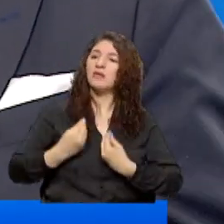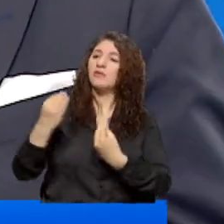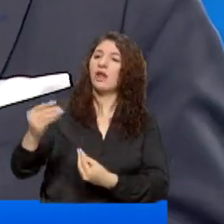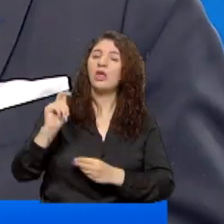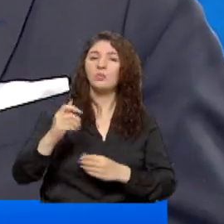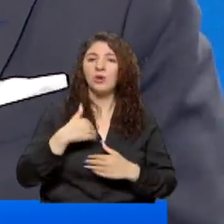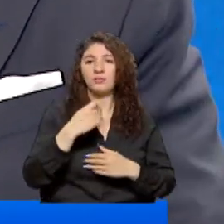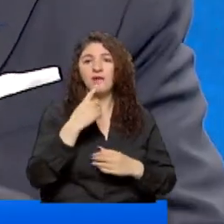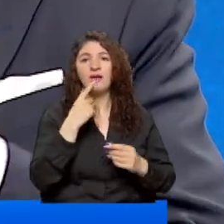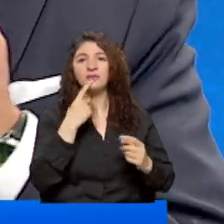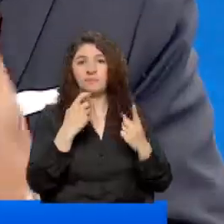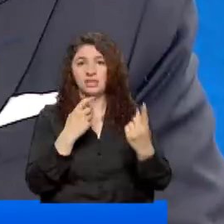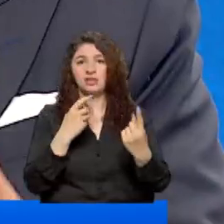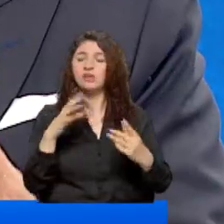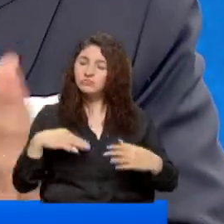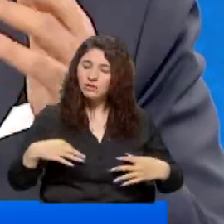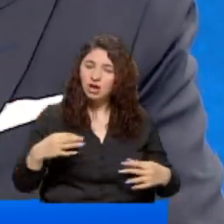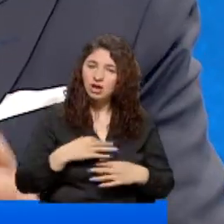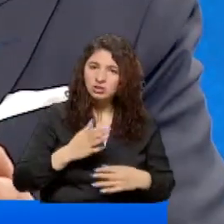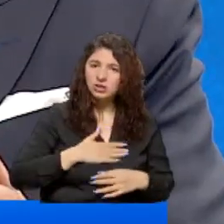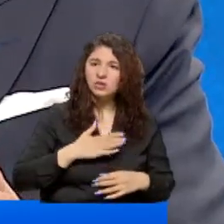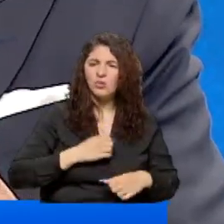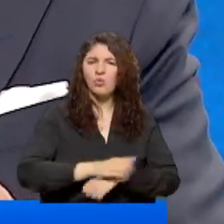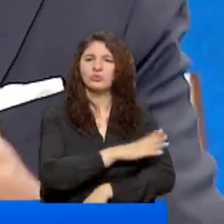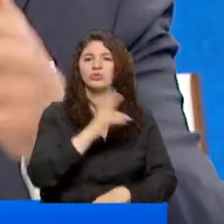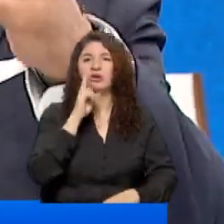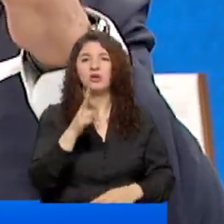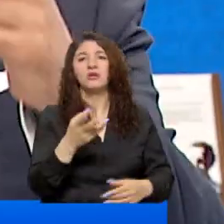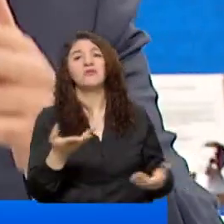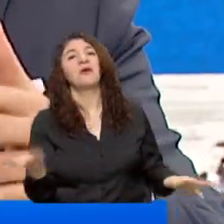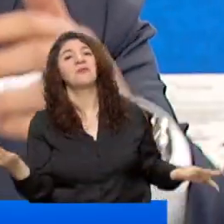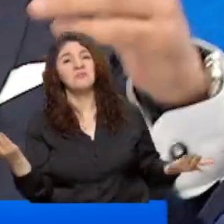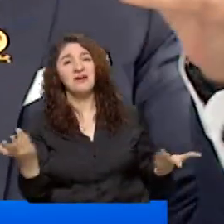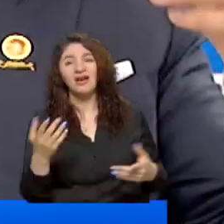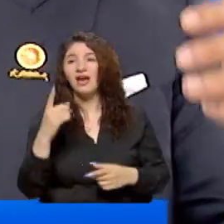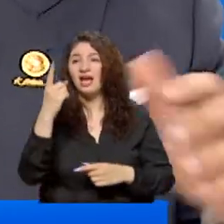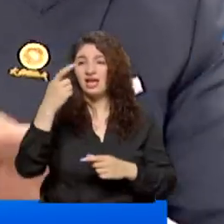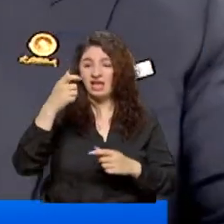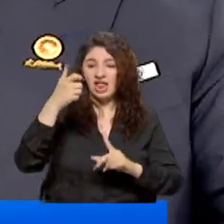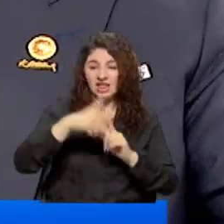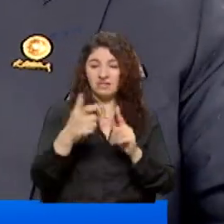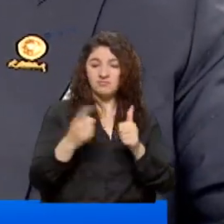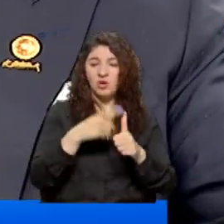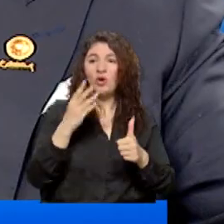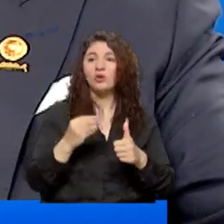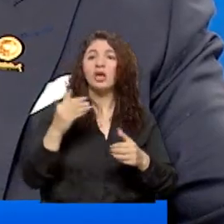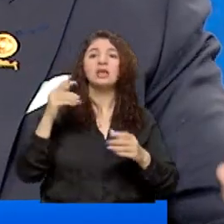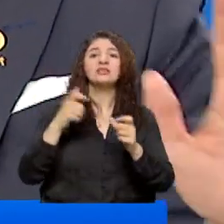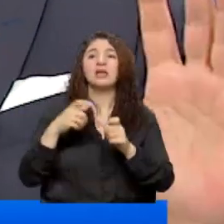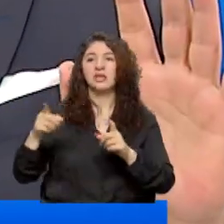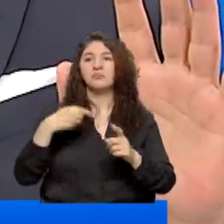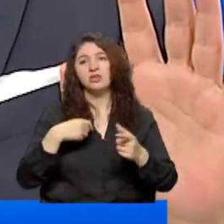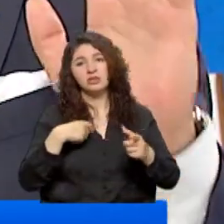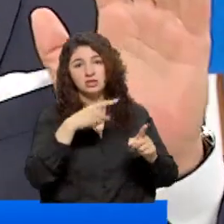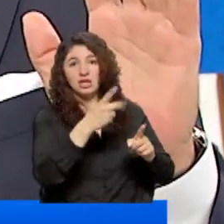balonlu olup ayrıca bir saygıyla anıyorum onur duyarım yani temel miyim işte bir olduğu yerde hiç önemli Saadet Partisi'nde